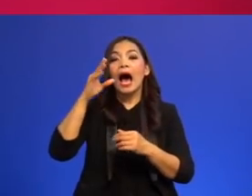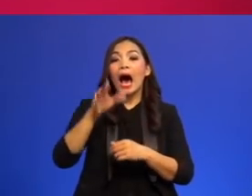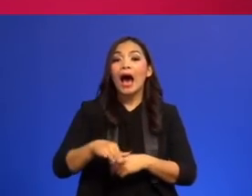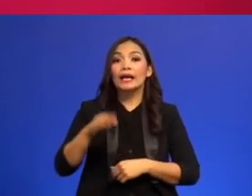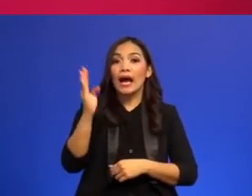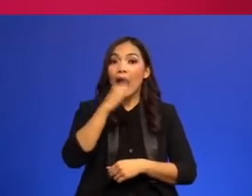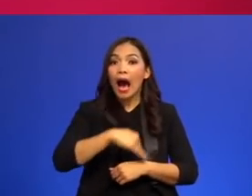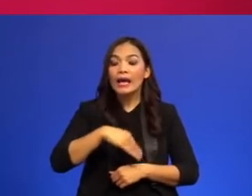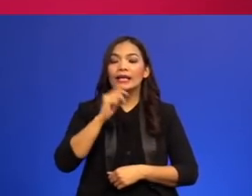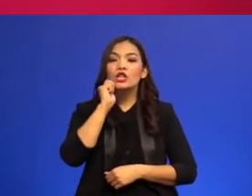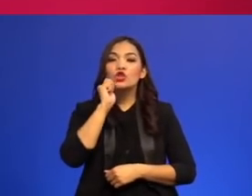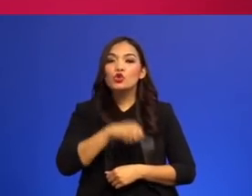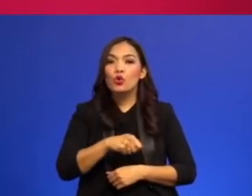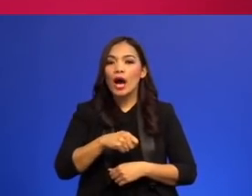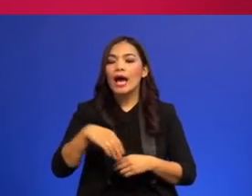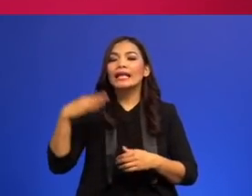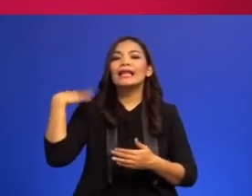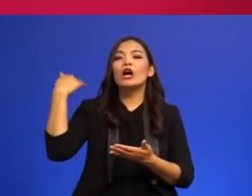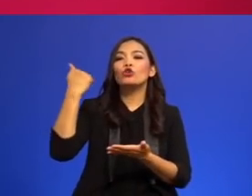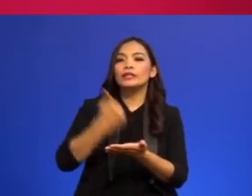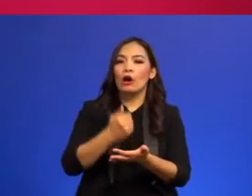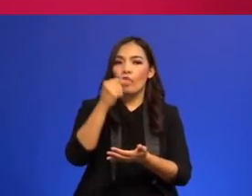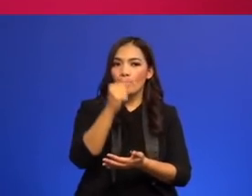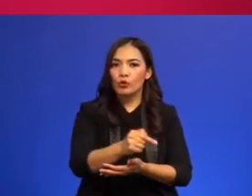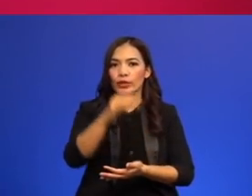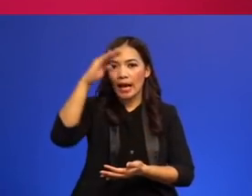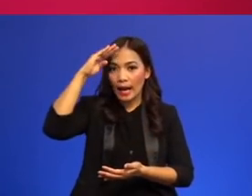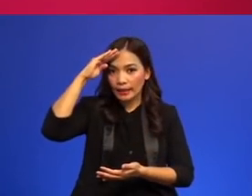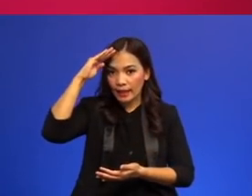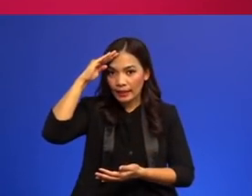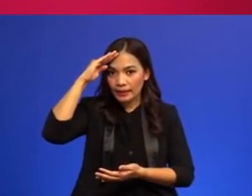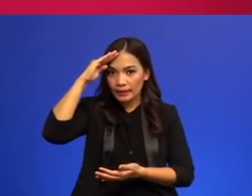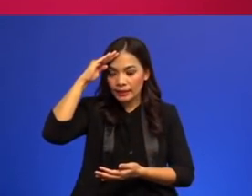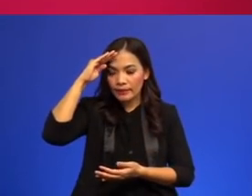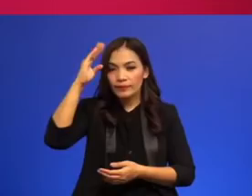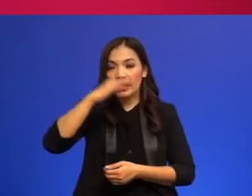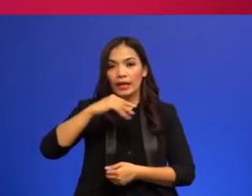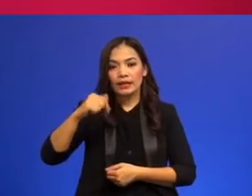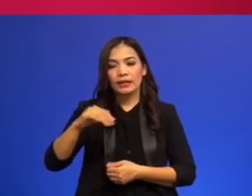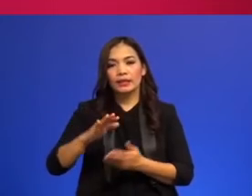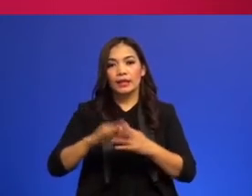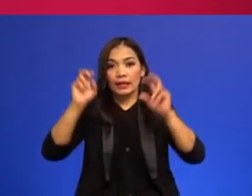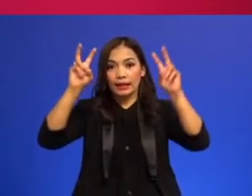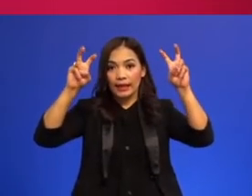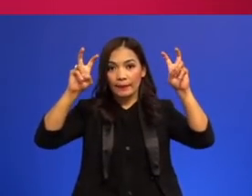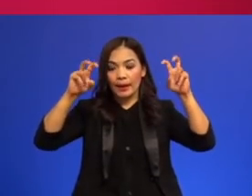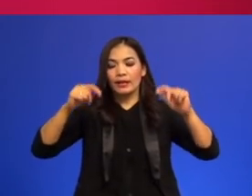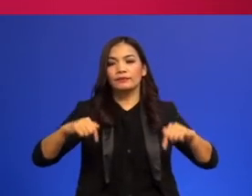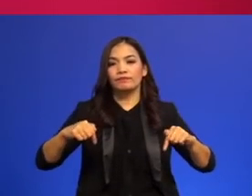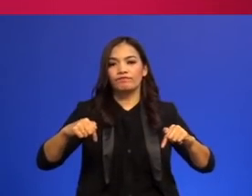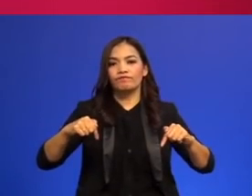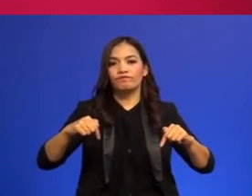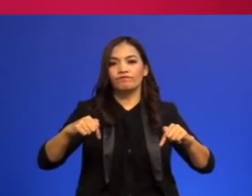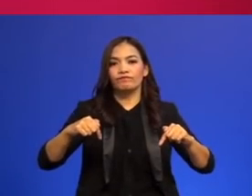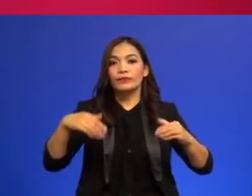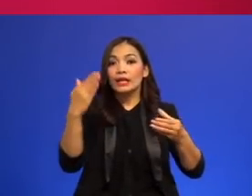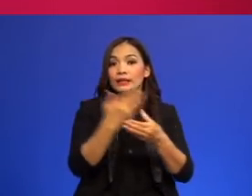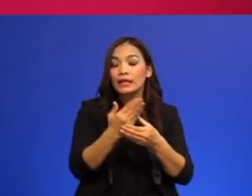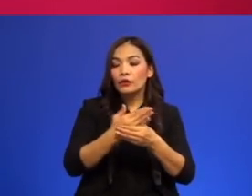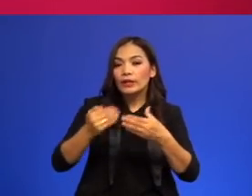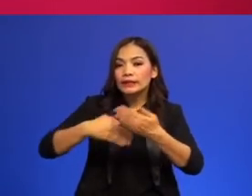jawabmu. Selalu saya mengatakan begitu. Dan hari ini ketika saya diberi tema ini,